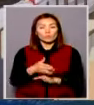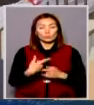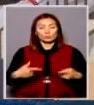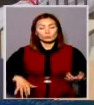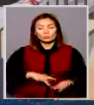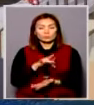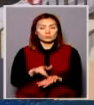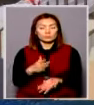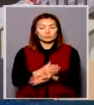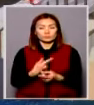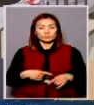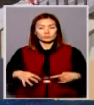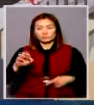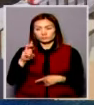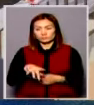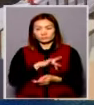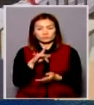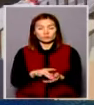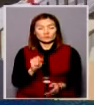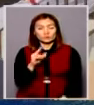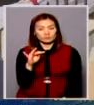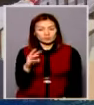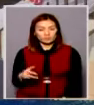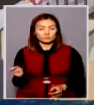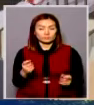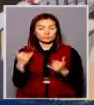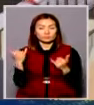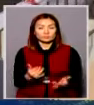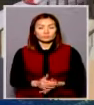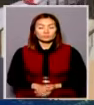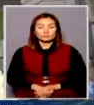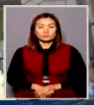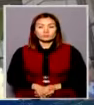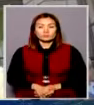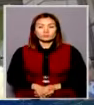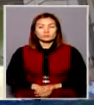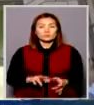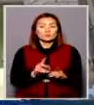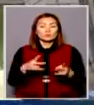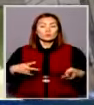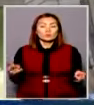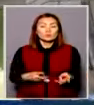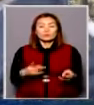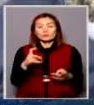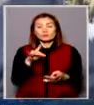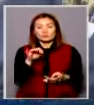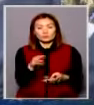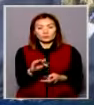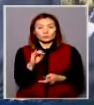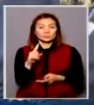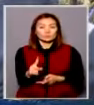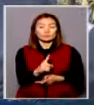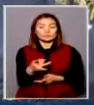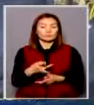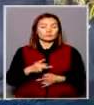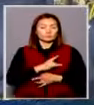городов а также представители областного городского акимата и по управление образования стоит отметить что столетие he won стус по новой в